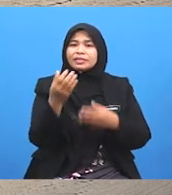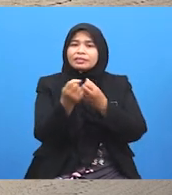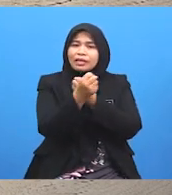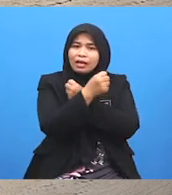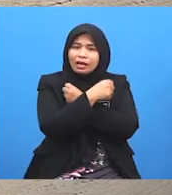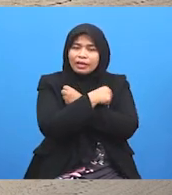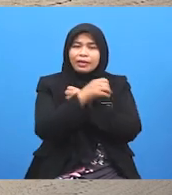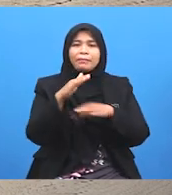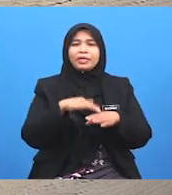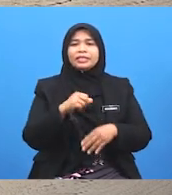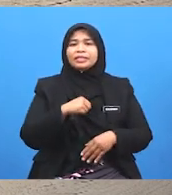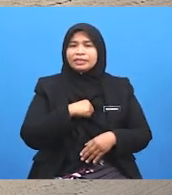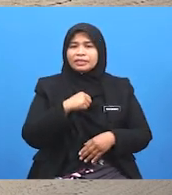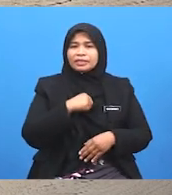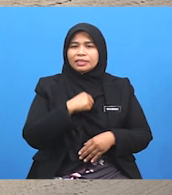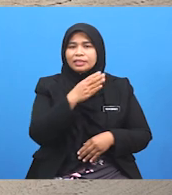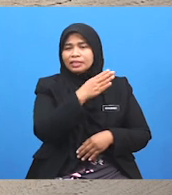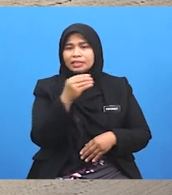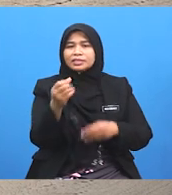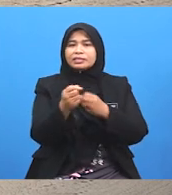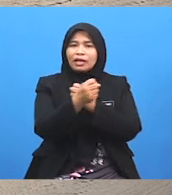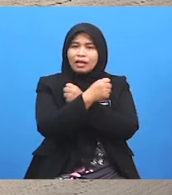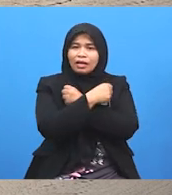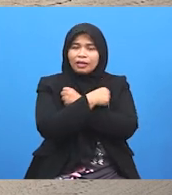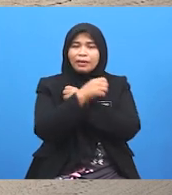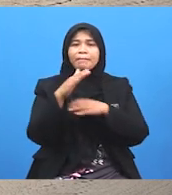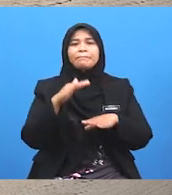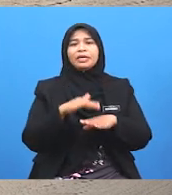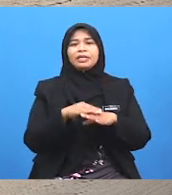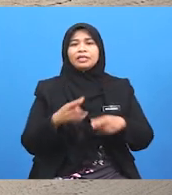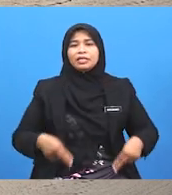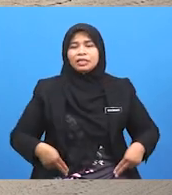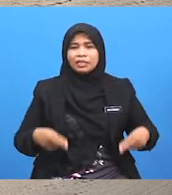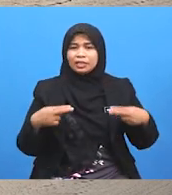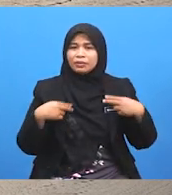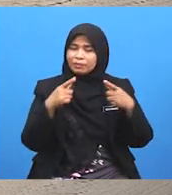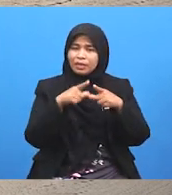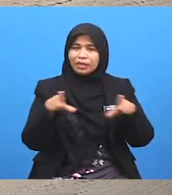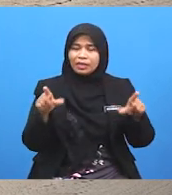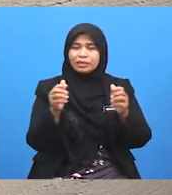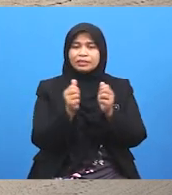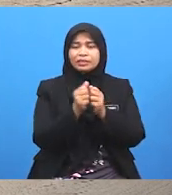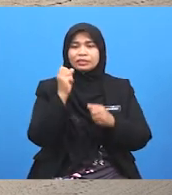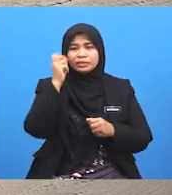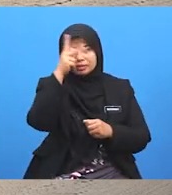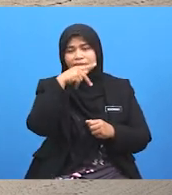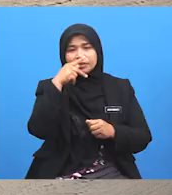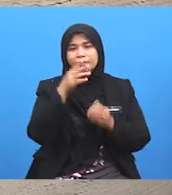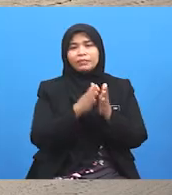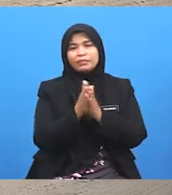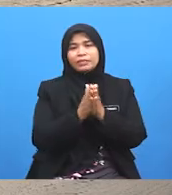berasa sayang pada diri sendiri dan sayang pada kehidupan lain dengan sikap kerajinan